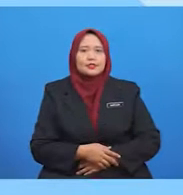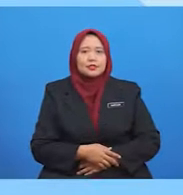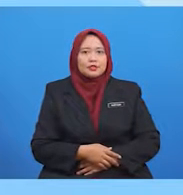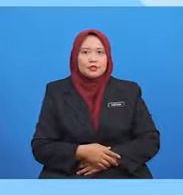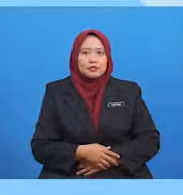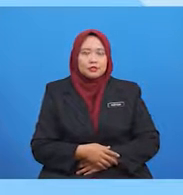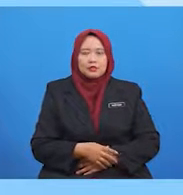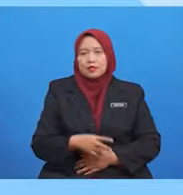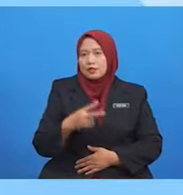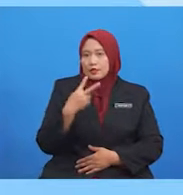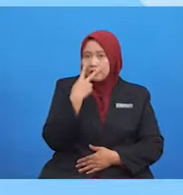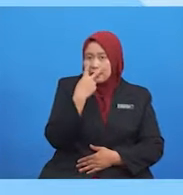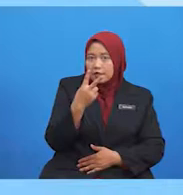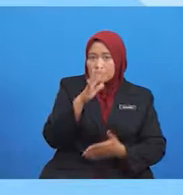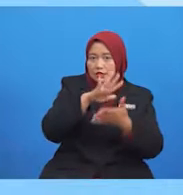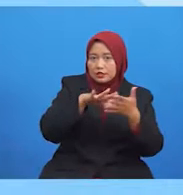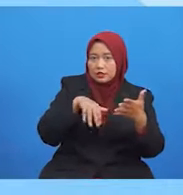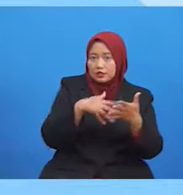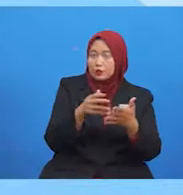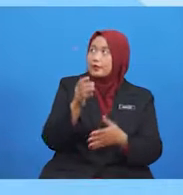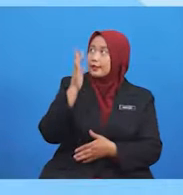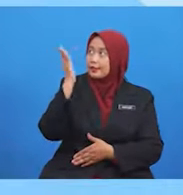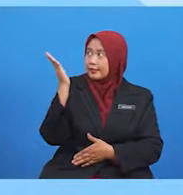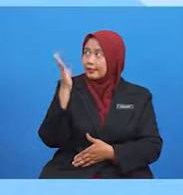Kita lihat soalan 3A.